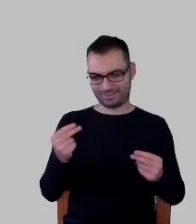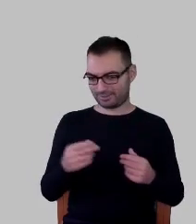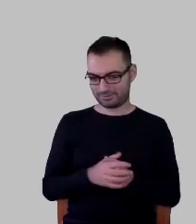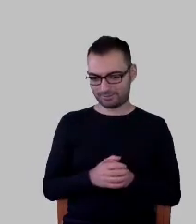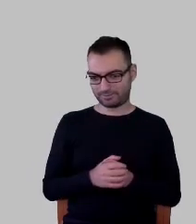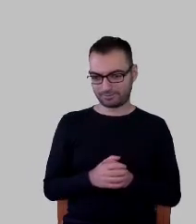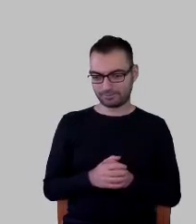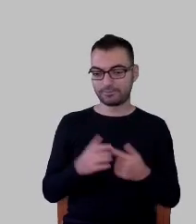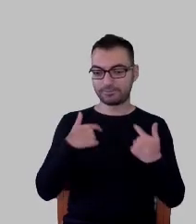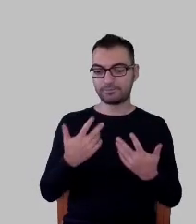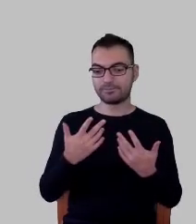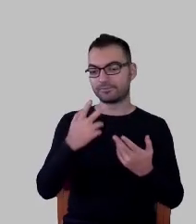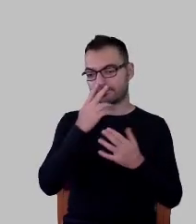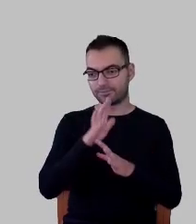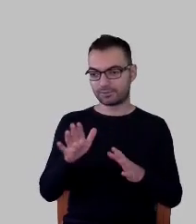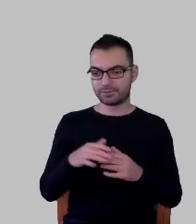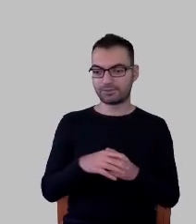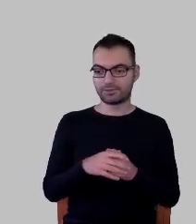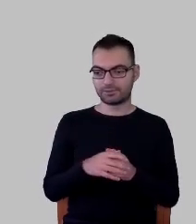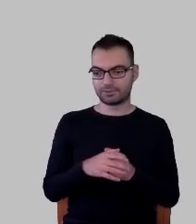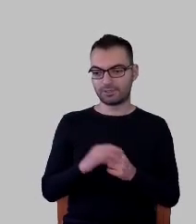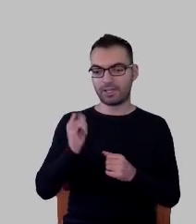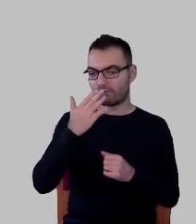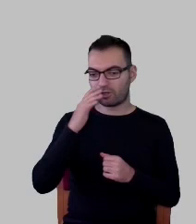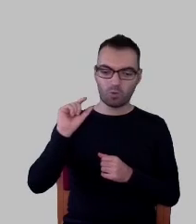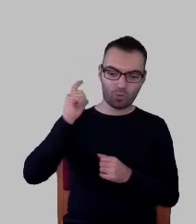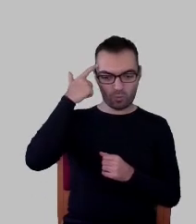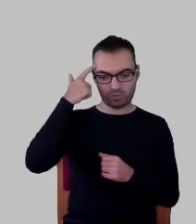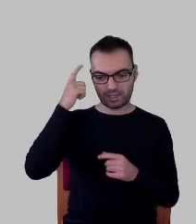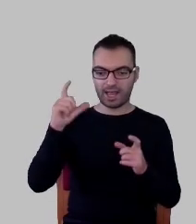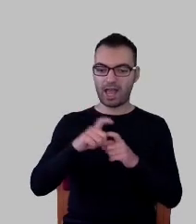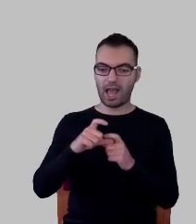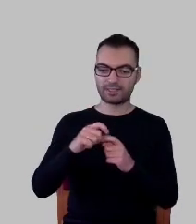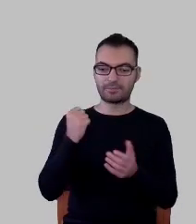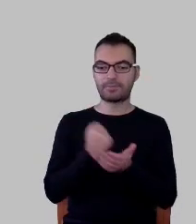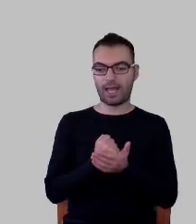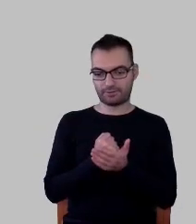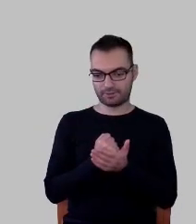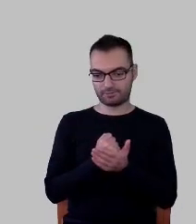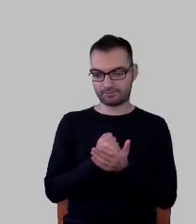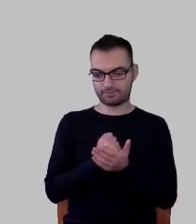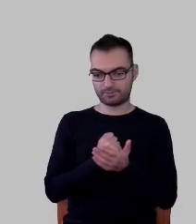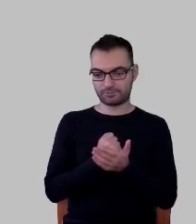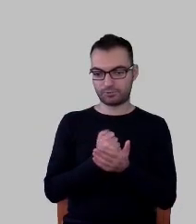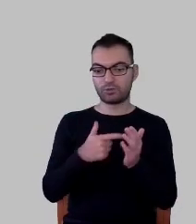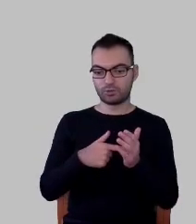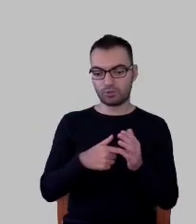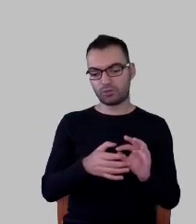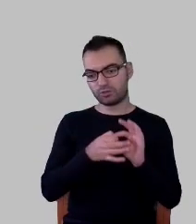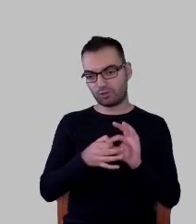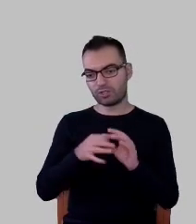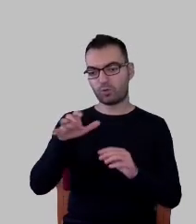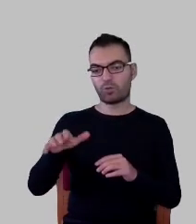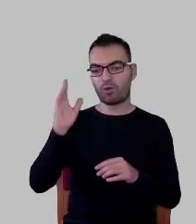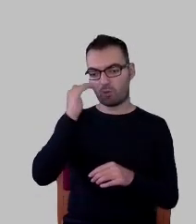Chciałabym Państwu też pokazać, jakie są główne akty prawne, które regulują kształcenie uczniów ze